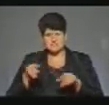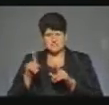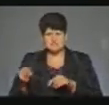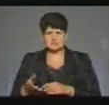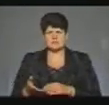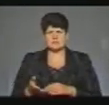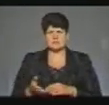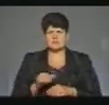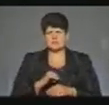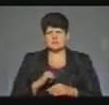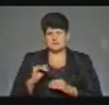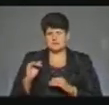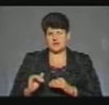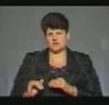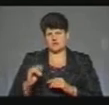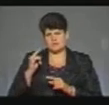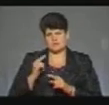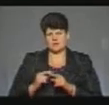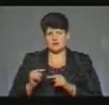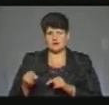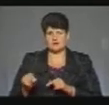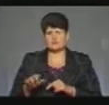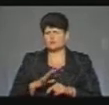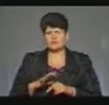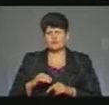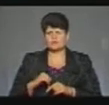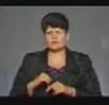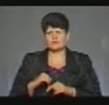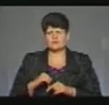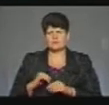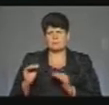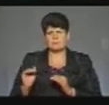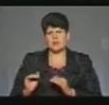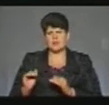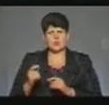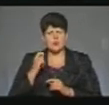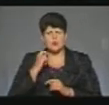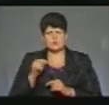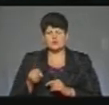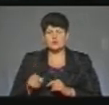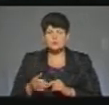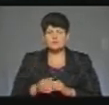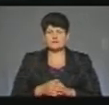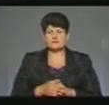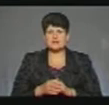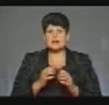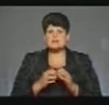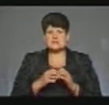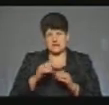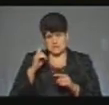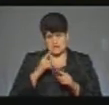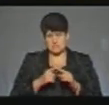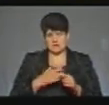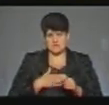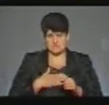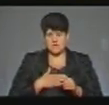і наймолодший брат. Бо він був мав дуже мало років тоді. А середній брат і я, то